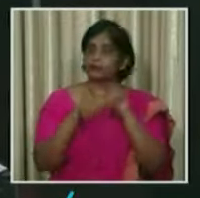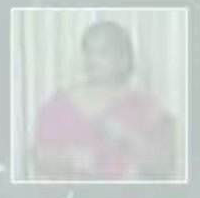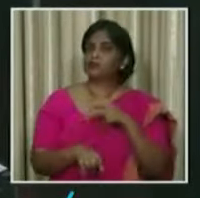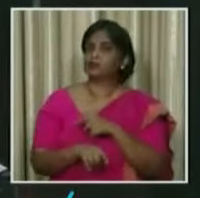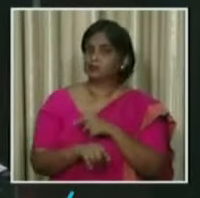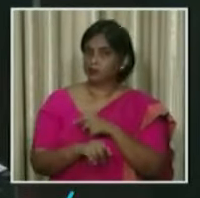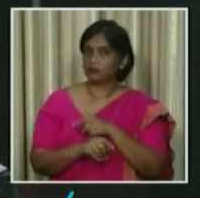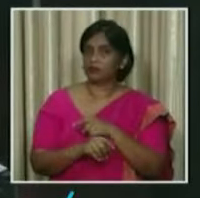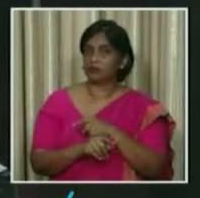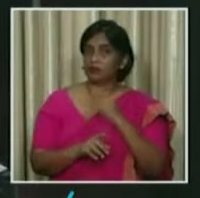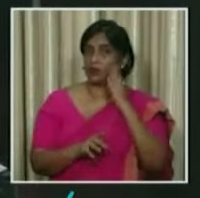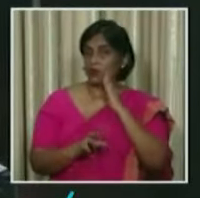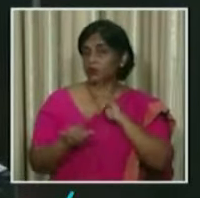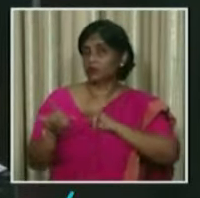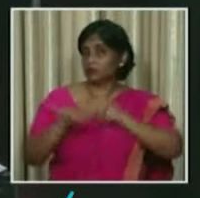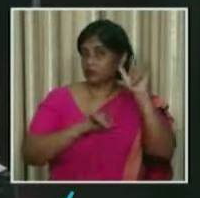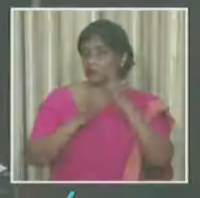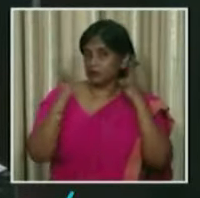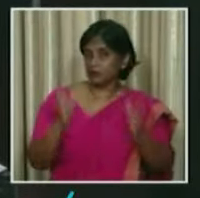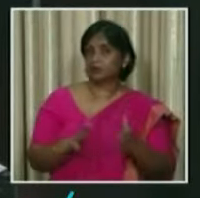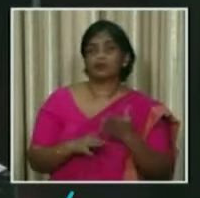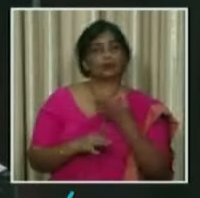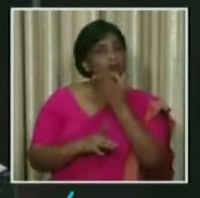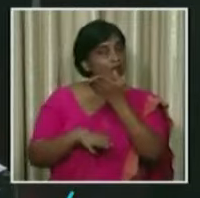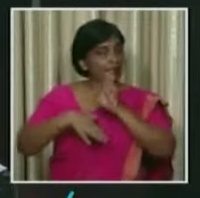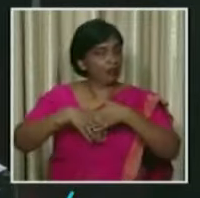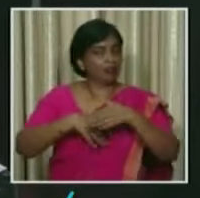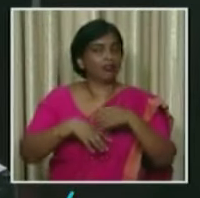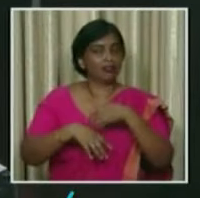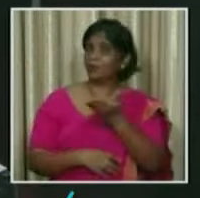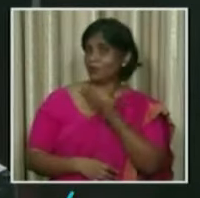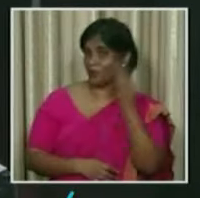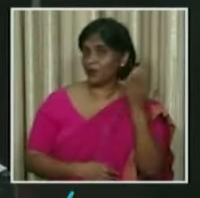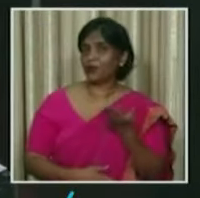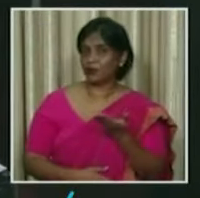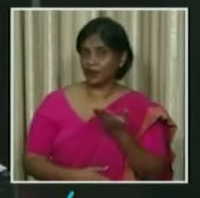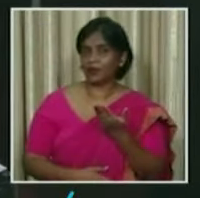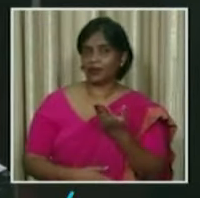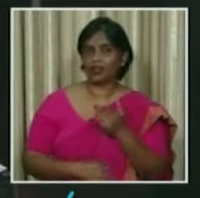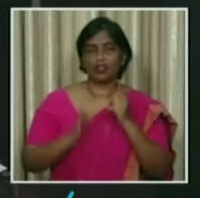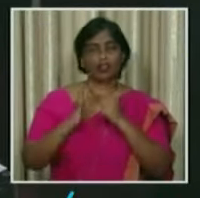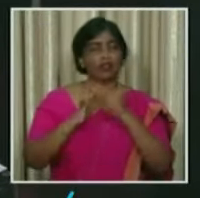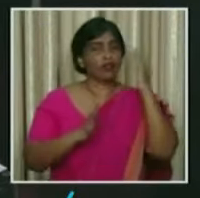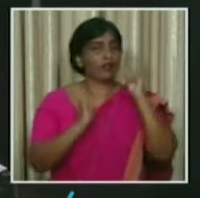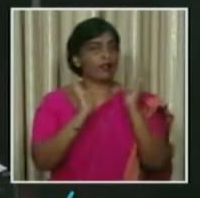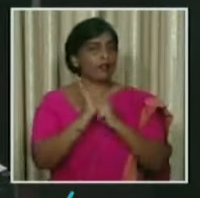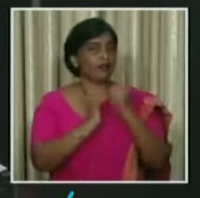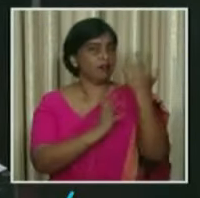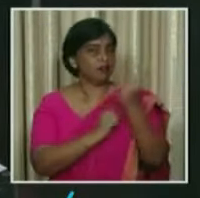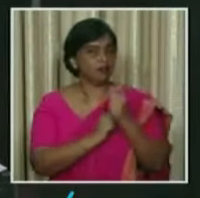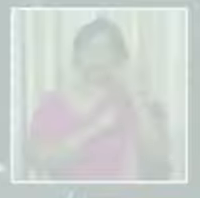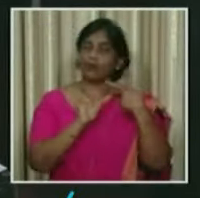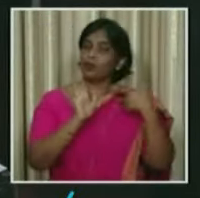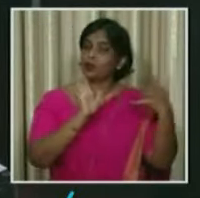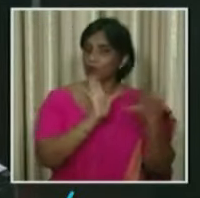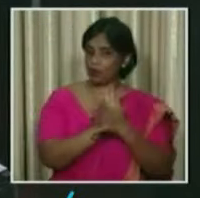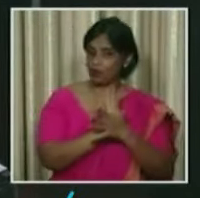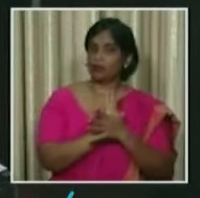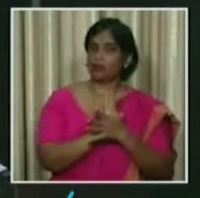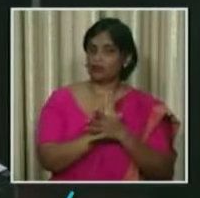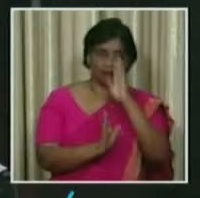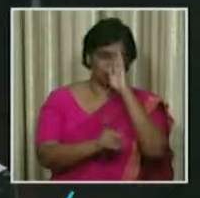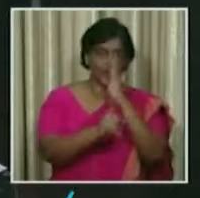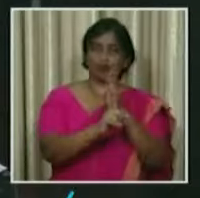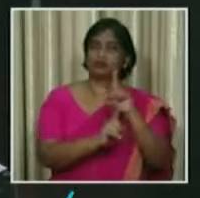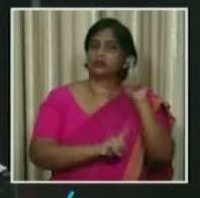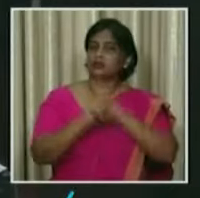වශයෙන්ම විදේශ සංචාර රසක නිරත වුණු ඔබතුමාට පුළුවන්කම තිබුණා මේ ජාත්‍යන්තර ස්වෛරී බැඳුම් කර හිමියන් සමග ඍජුව කතා